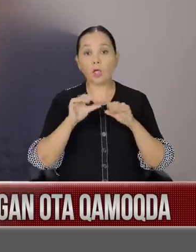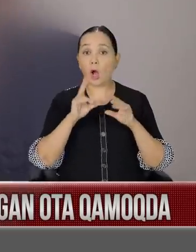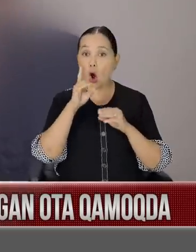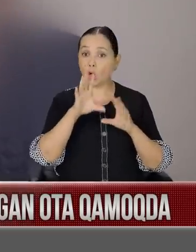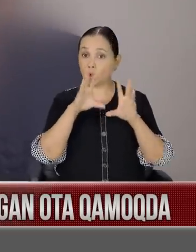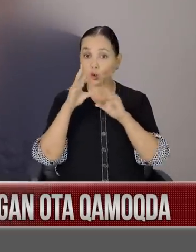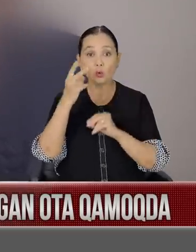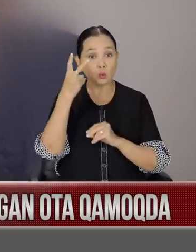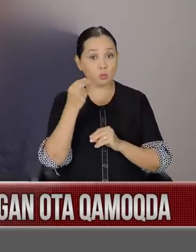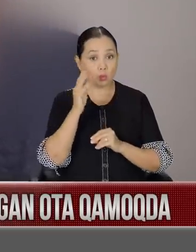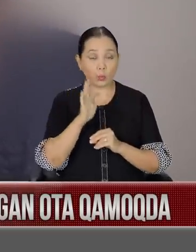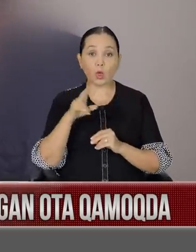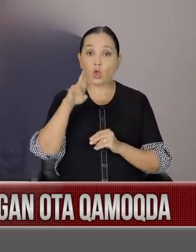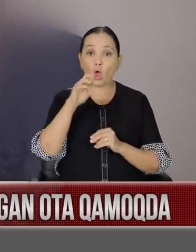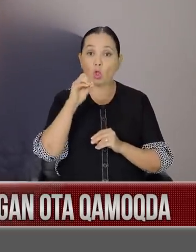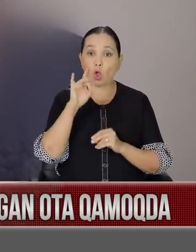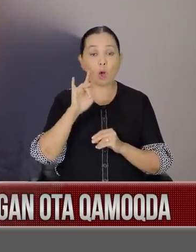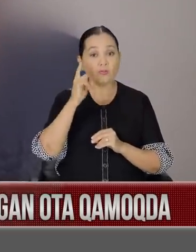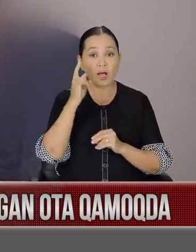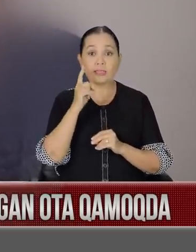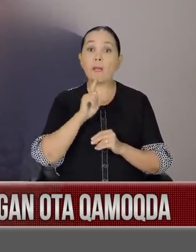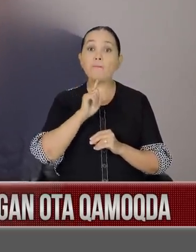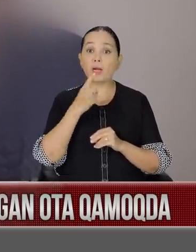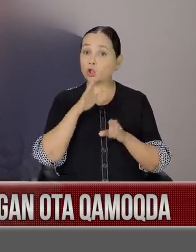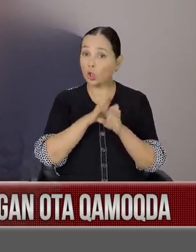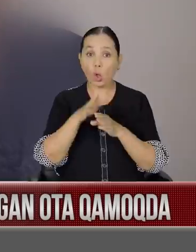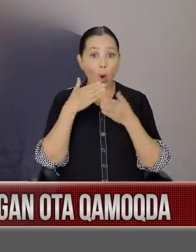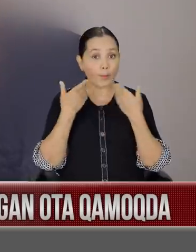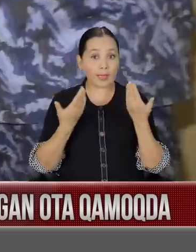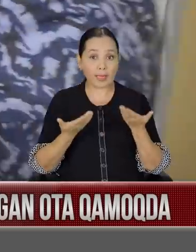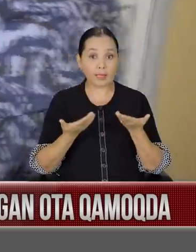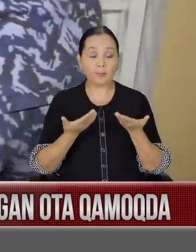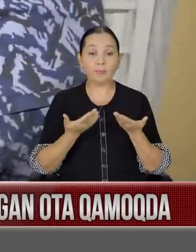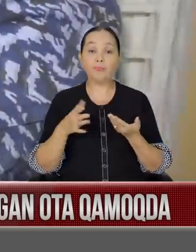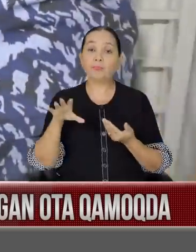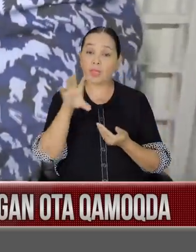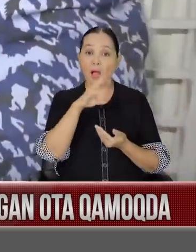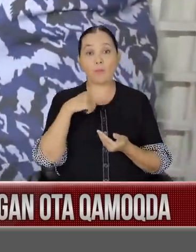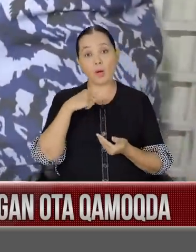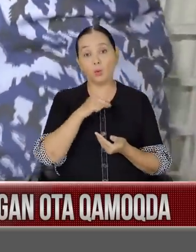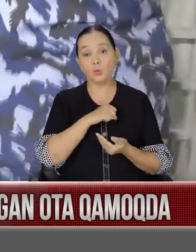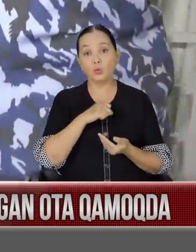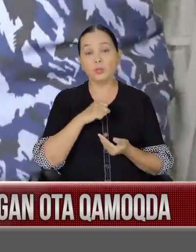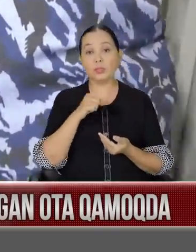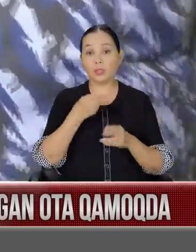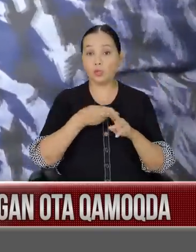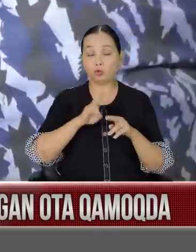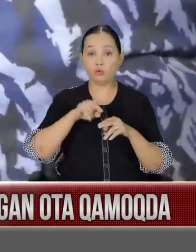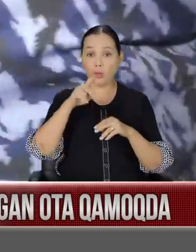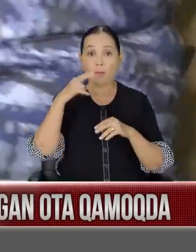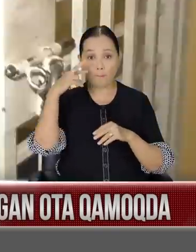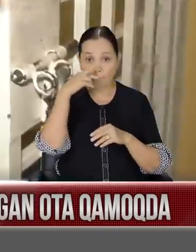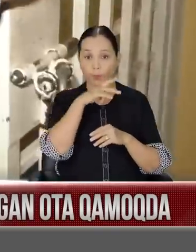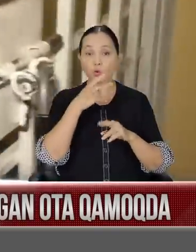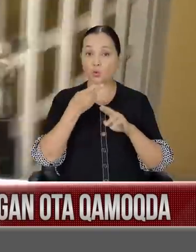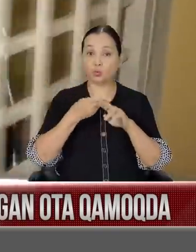ko'chib chiqqaniga 3 kun bo'lgan Doniyorning farzandi hali 1 yoshga ham to'lmagan ekan. Hamma o'zini halol deyursa, bu narsadan juda pushaymonman.